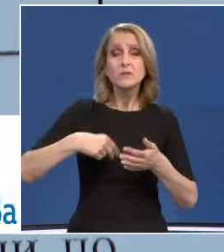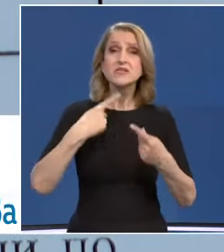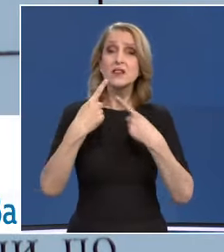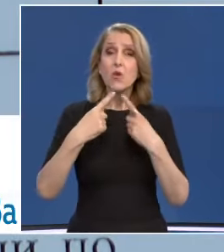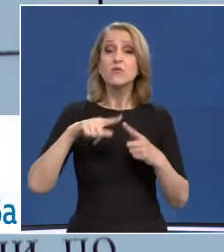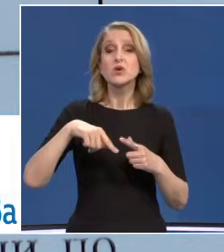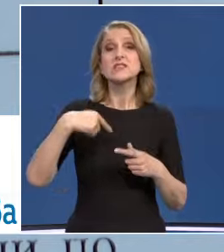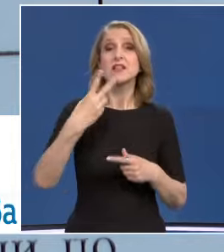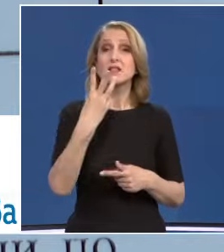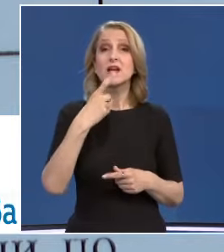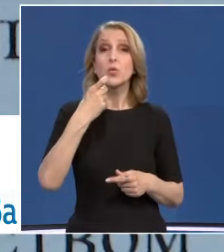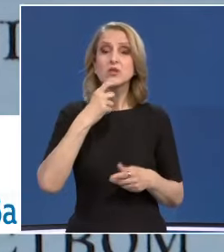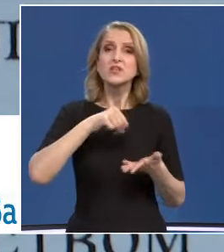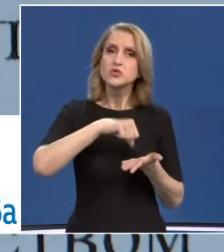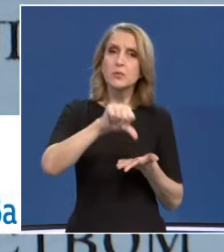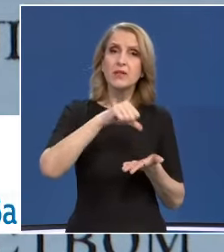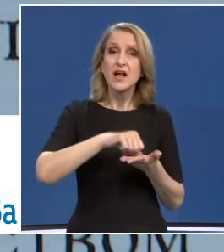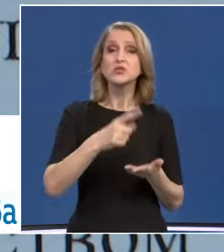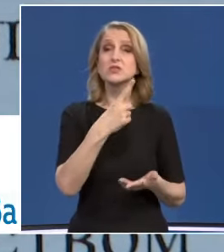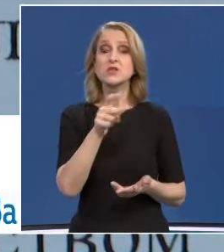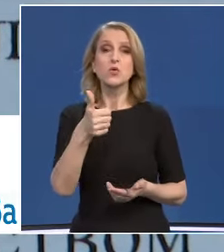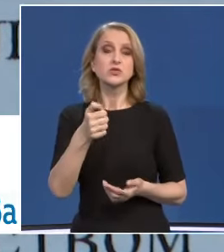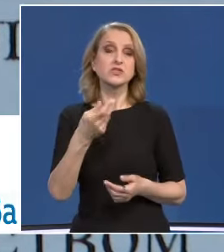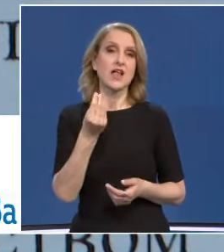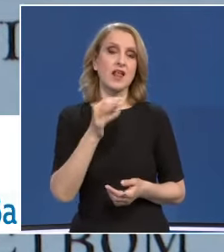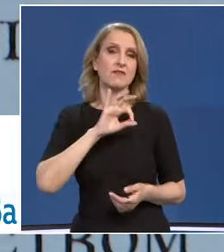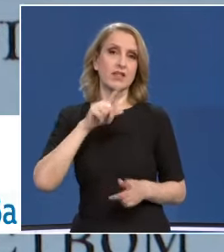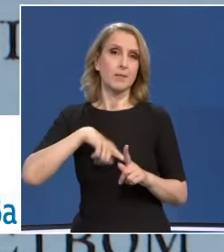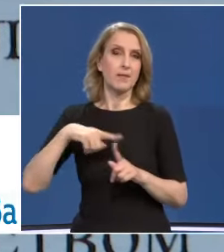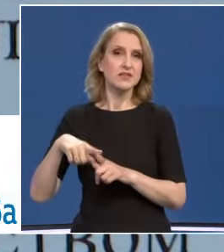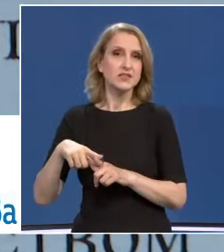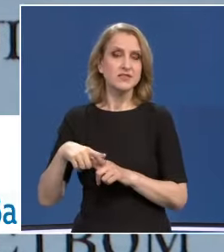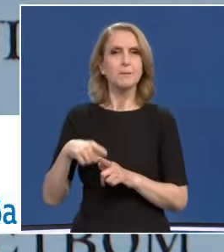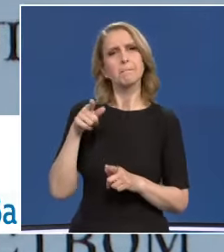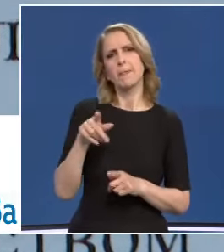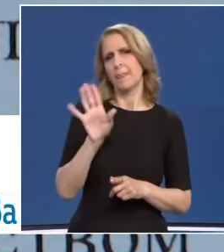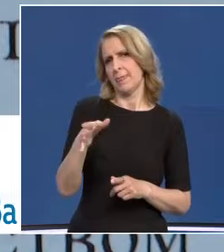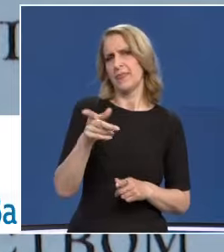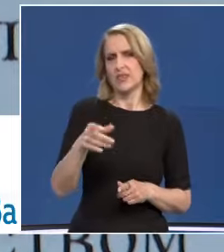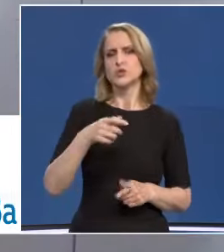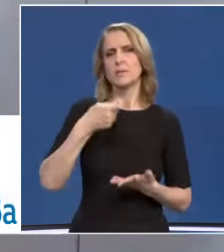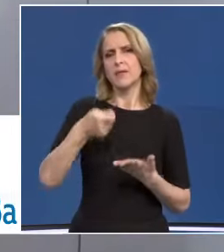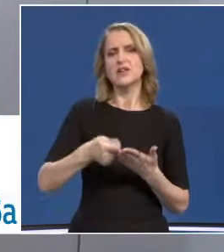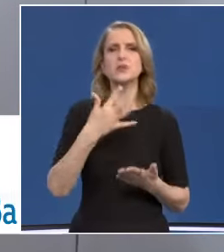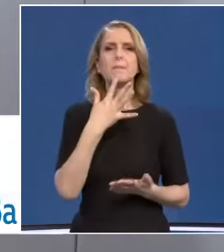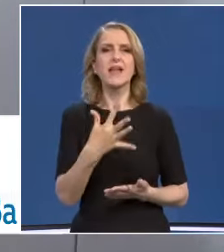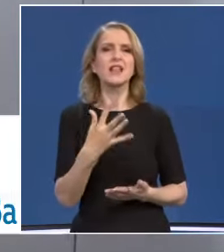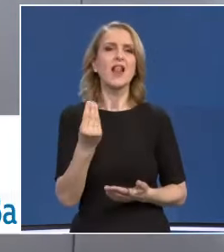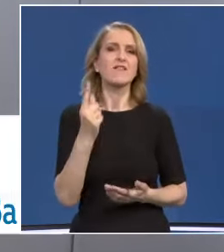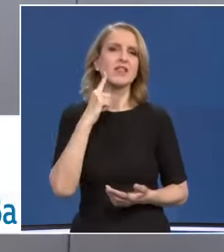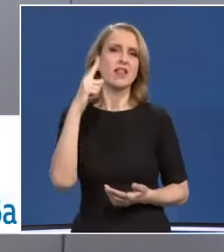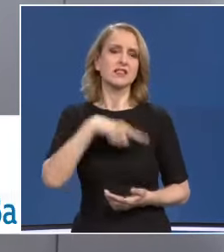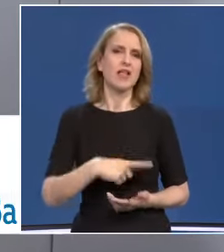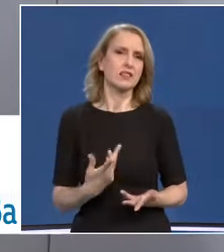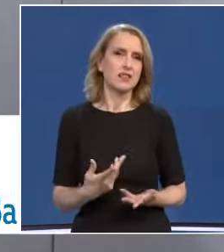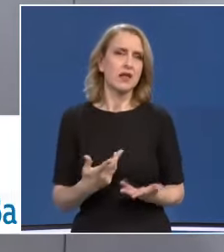плаща 166 лева месечно. Печелят я със сметката, че всъщност ще дава само по 5 лева на ден. По 5 лева това за тебе